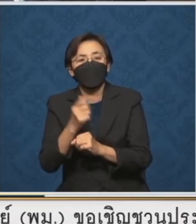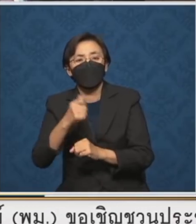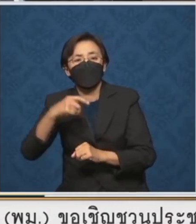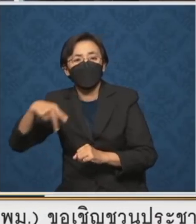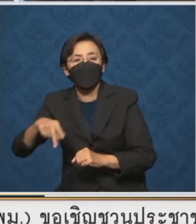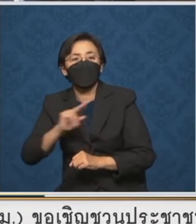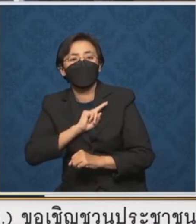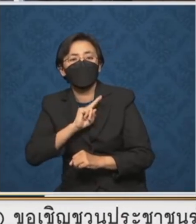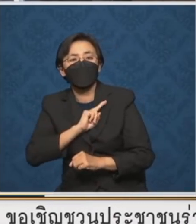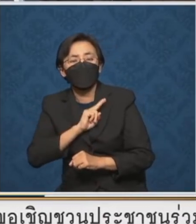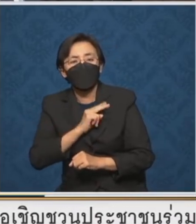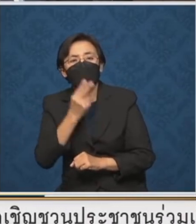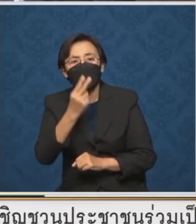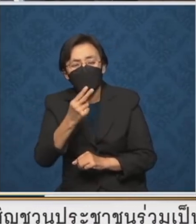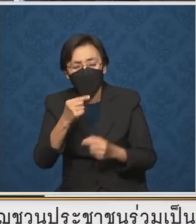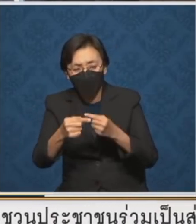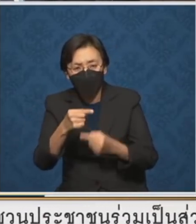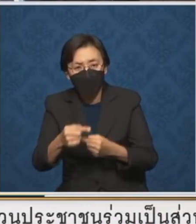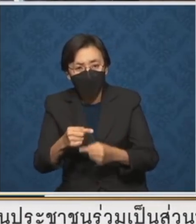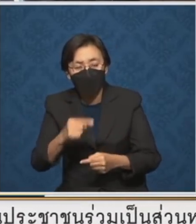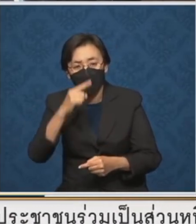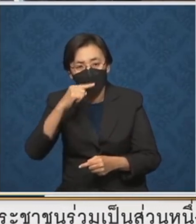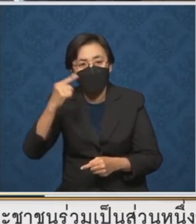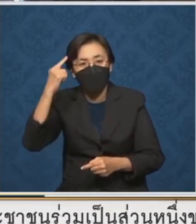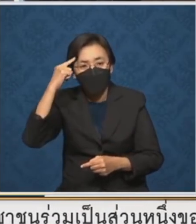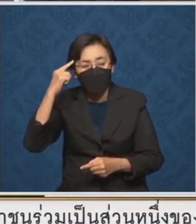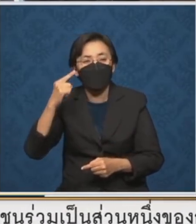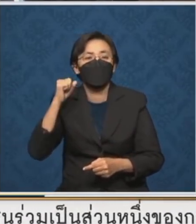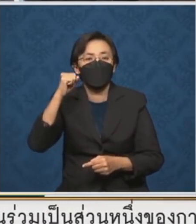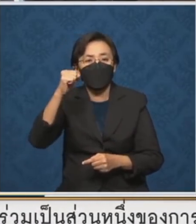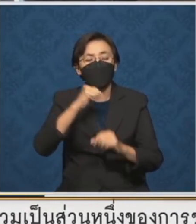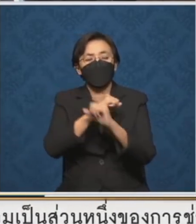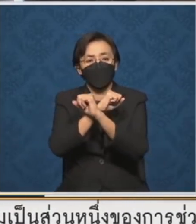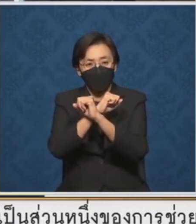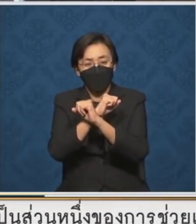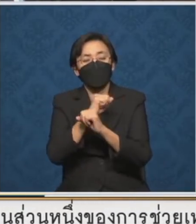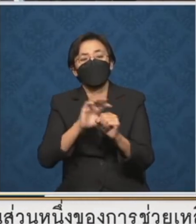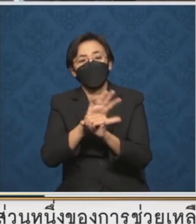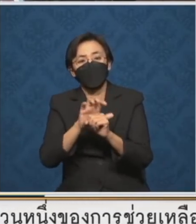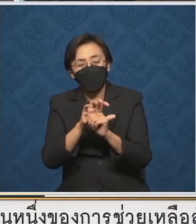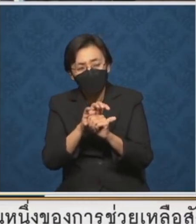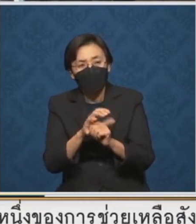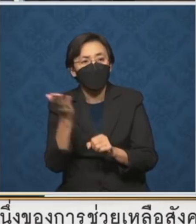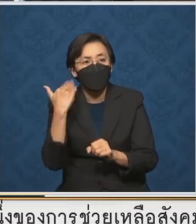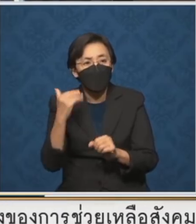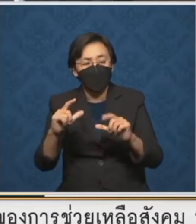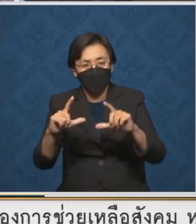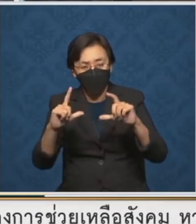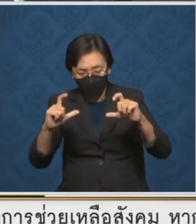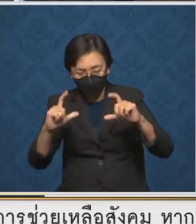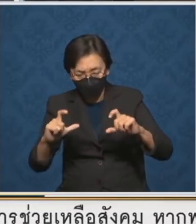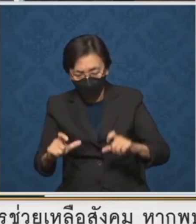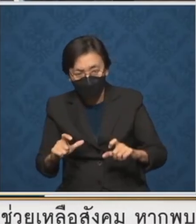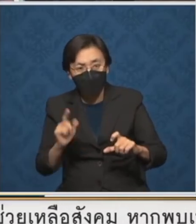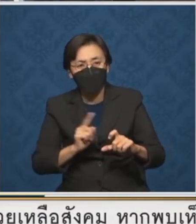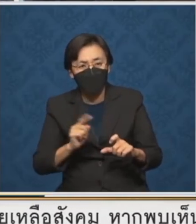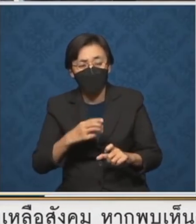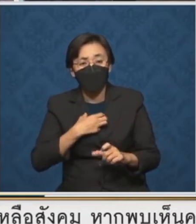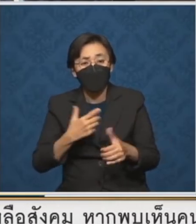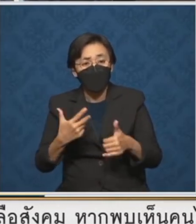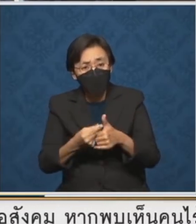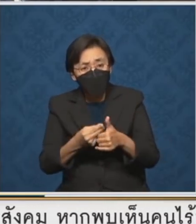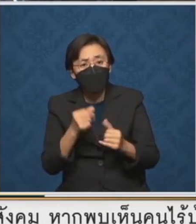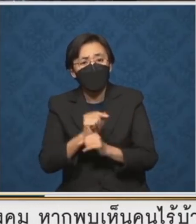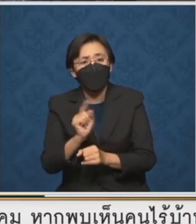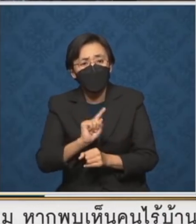องท่านไปอ่านคอมเมนต์ในไทยรู้สู้โควิดนะครับผมแคปมาเมื่อวานเลยครับยังมีคนเข้าไปถามอยู่เลยครับว่าอยากฉีดวัคซีนต้องท